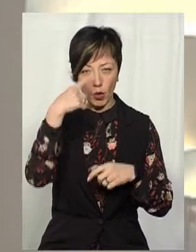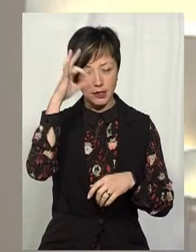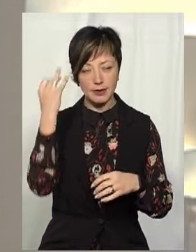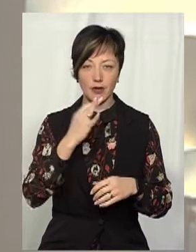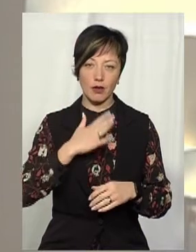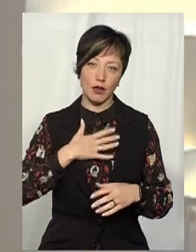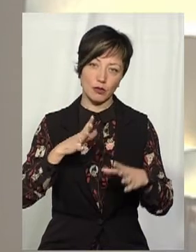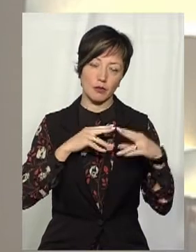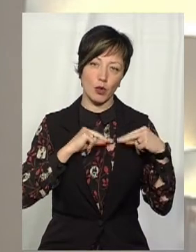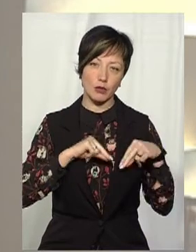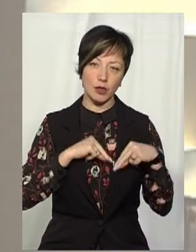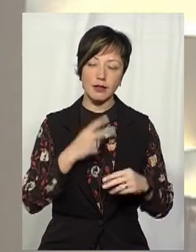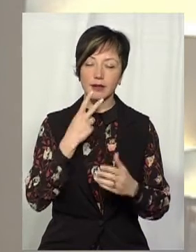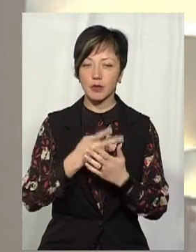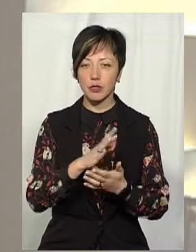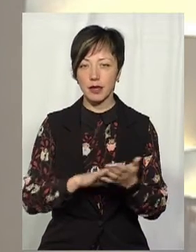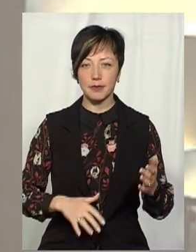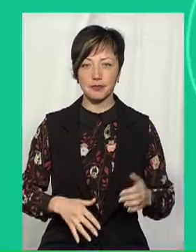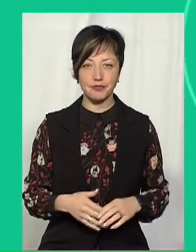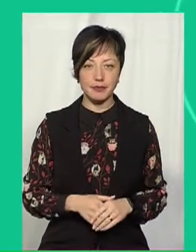колега Дарина Денисенко. Дивімось.